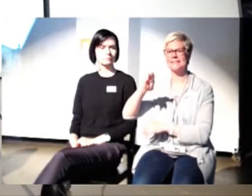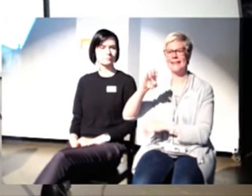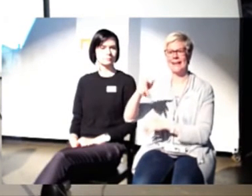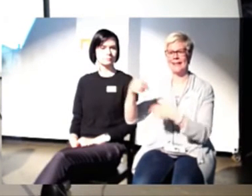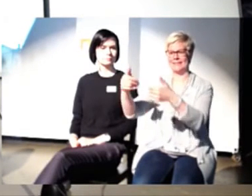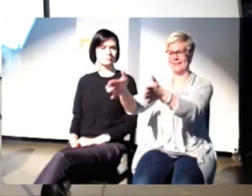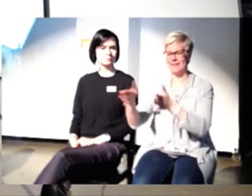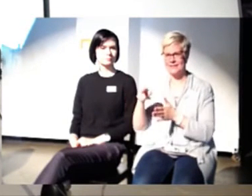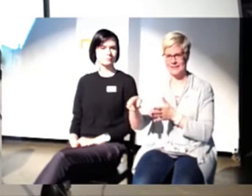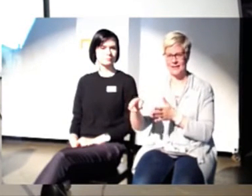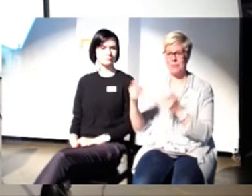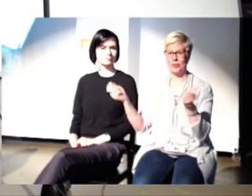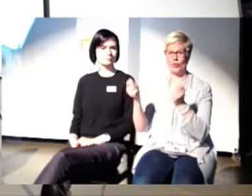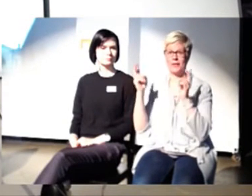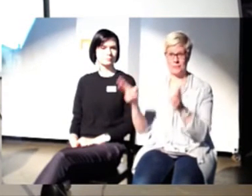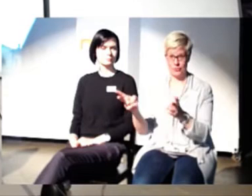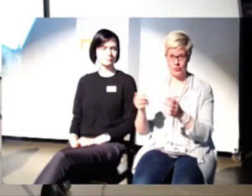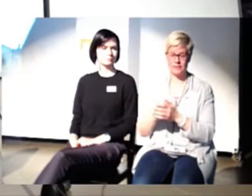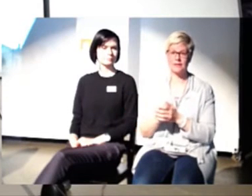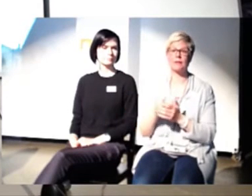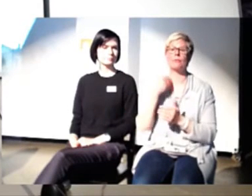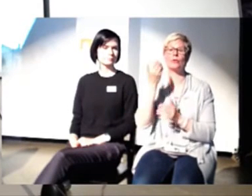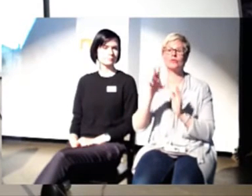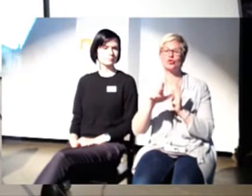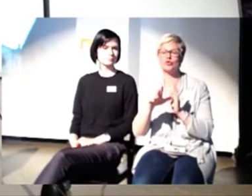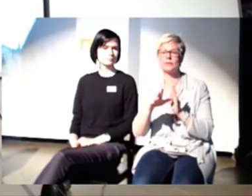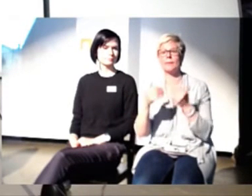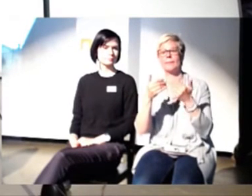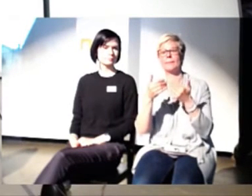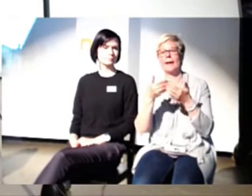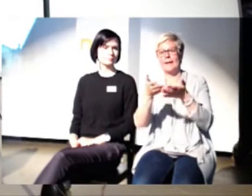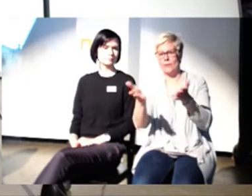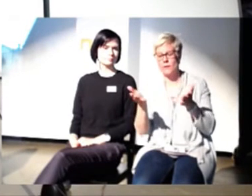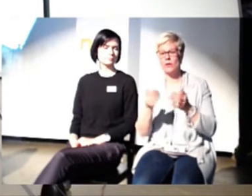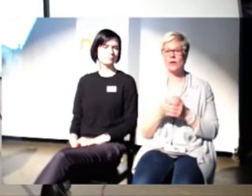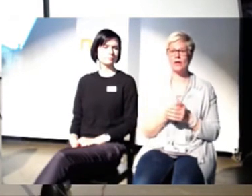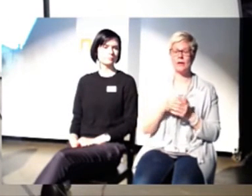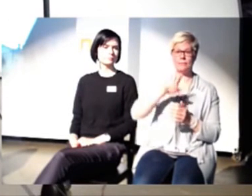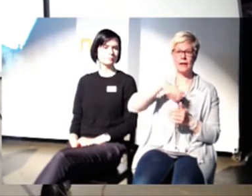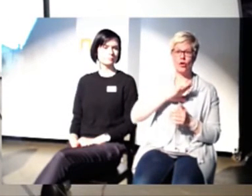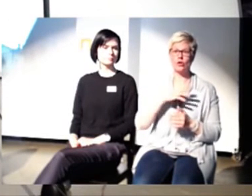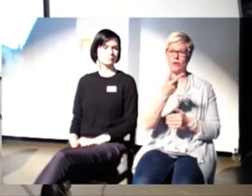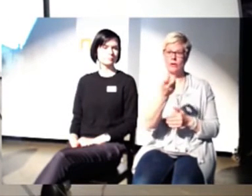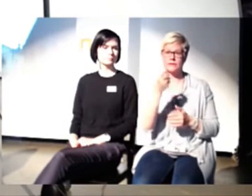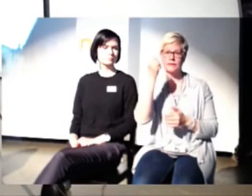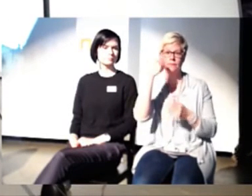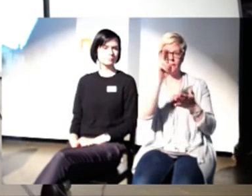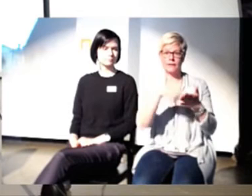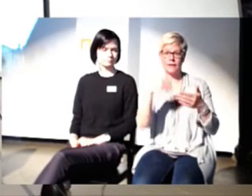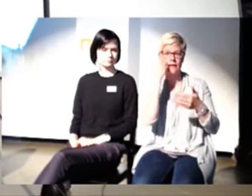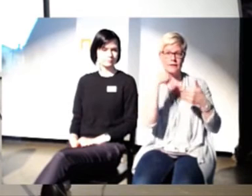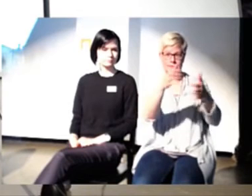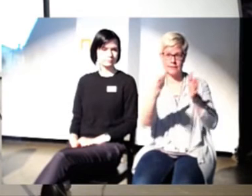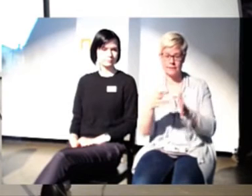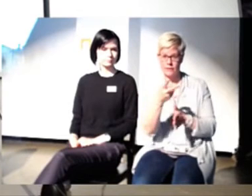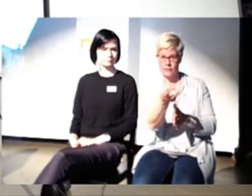oikein erikoisnäyttelyitä ja myös syksyllä. Ja meillä on siis myös kaksi taiteilijaresidenssiä. Toinen näistä kuuluu